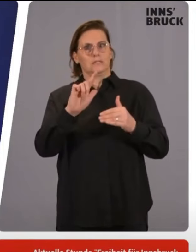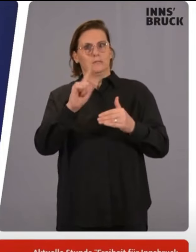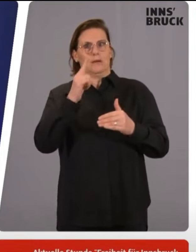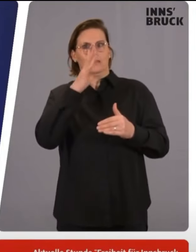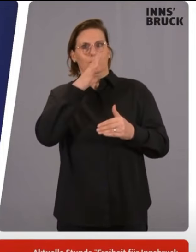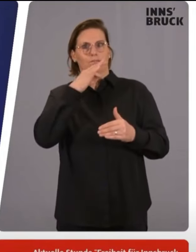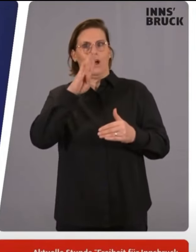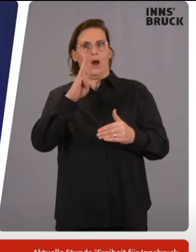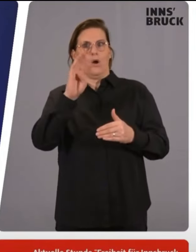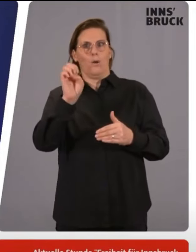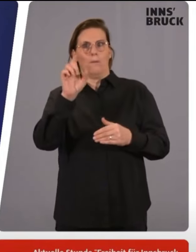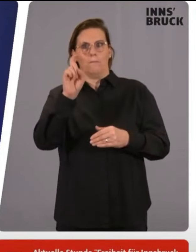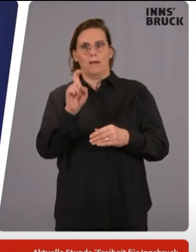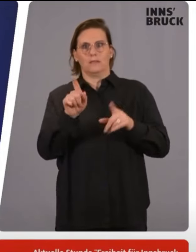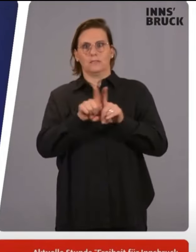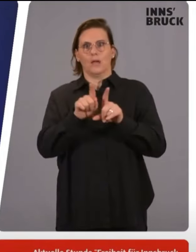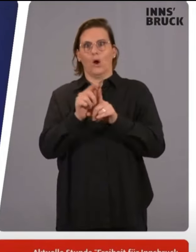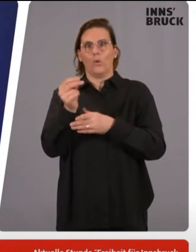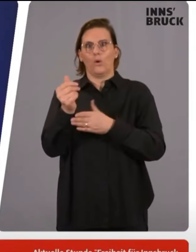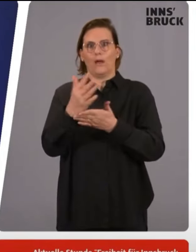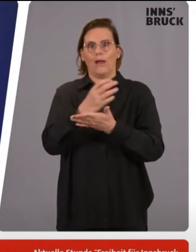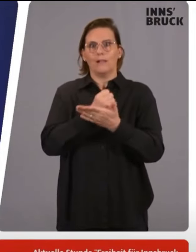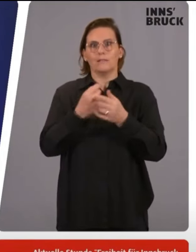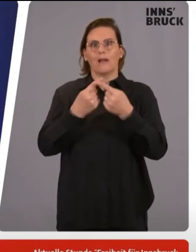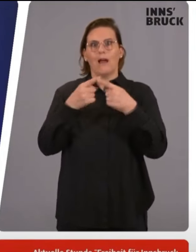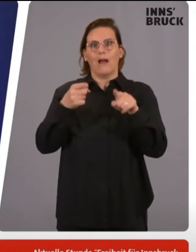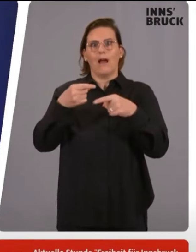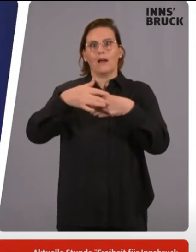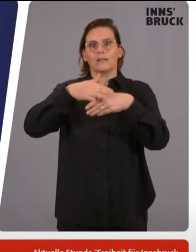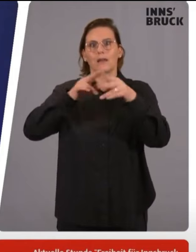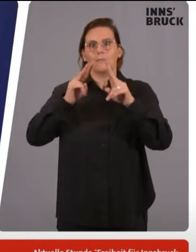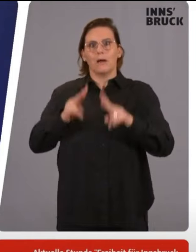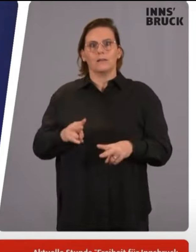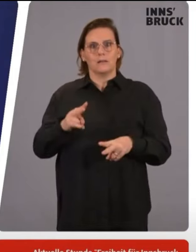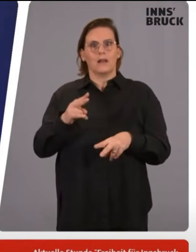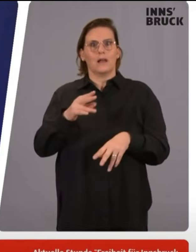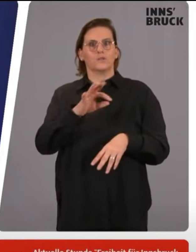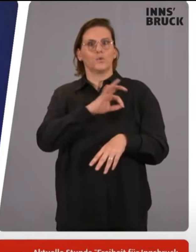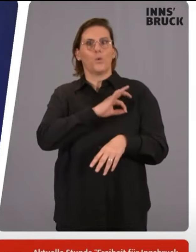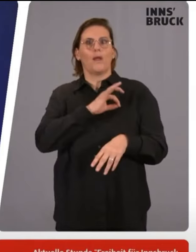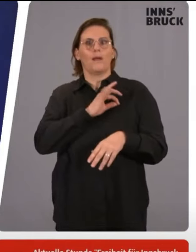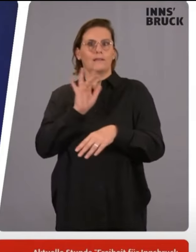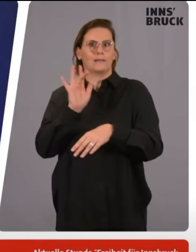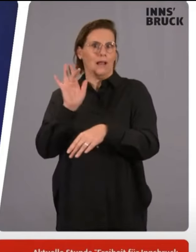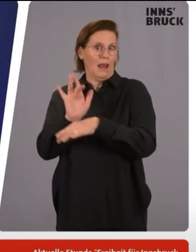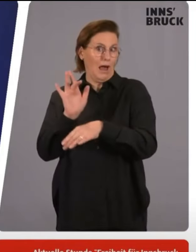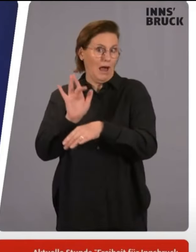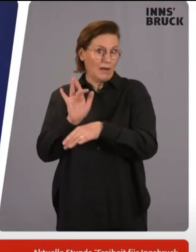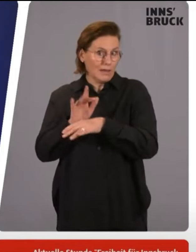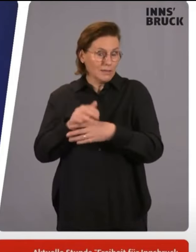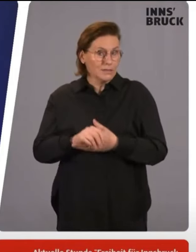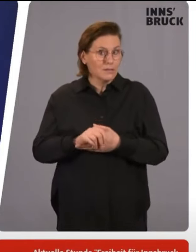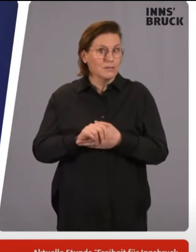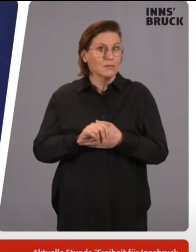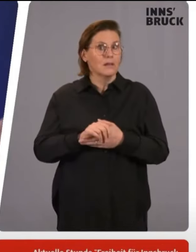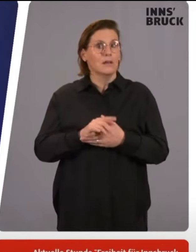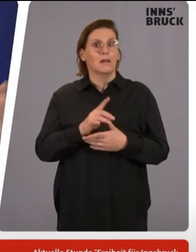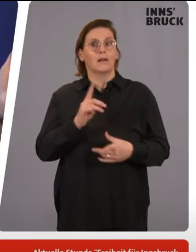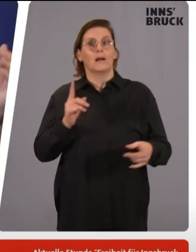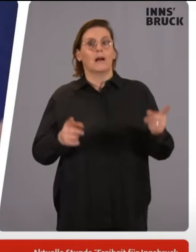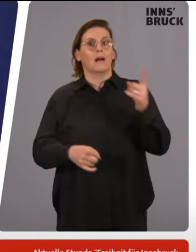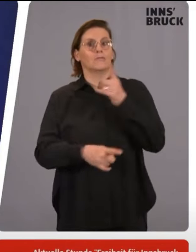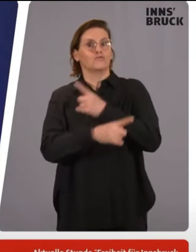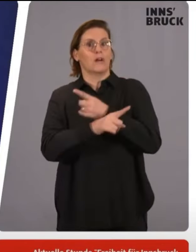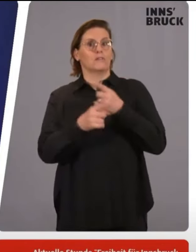eigentliche Geld auch damit verdient andere Gemeinder Kollegen zu klagen anstatt anstatt anderer Tätigkeit nachzugehen